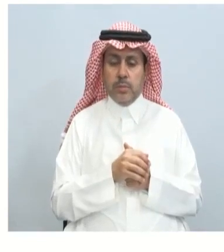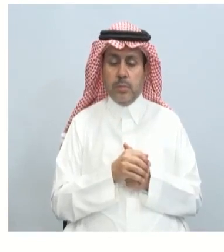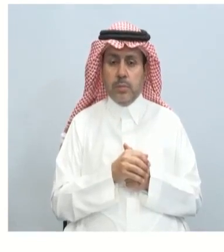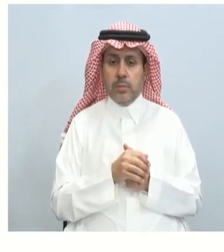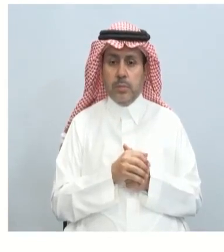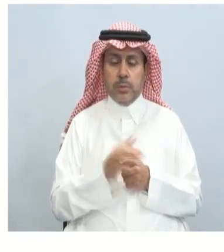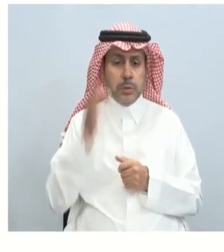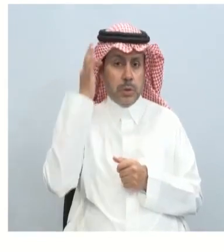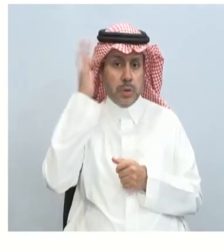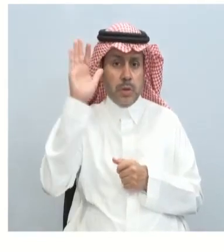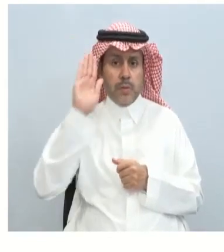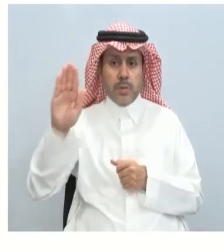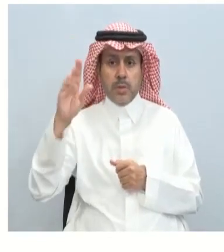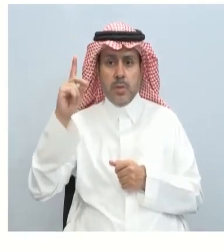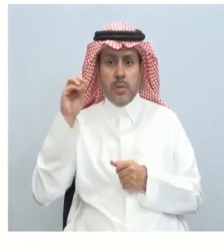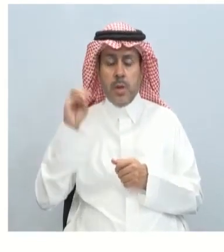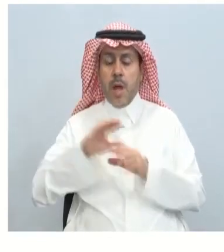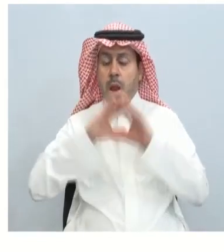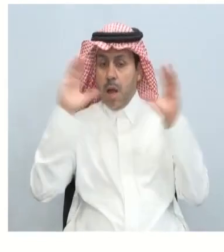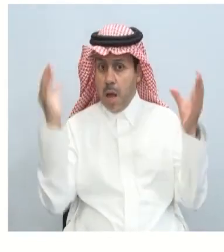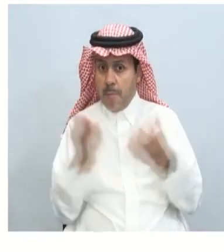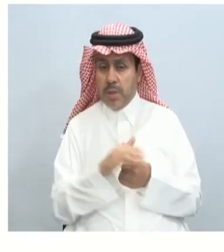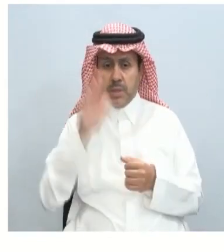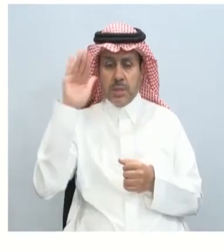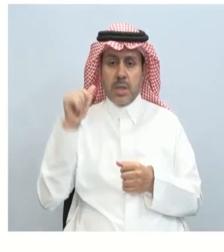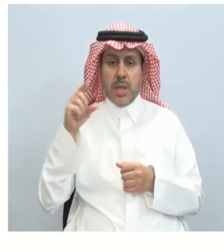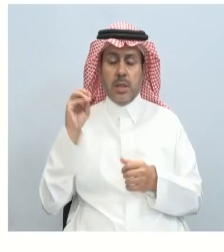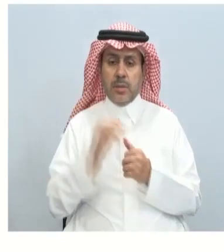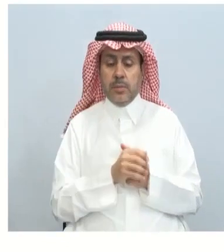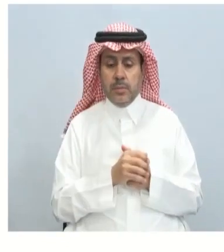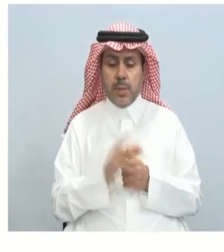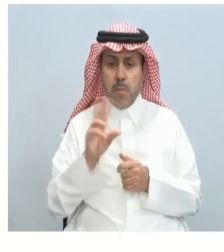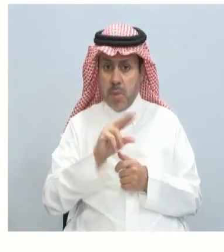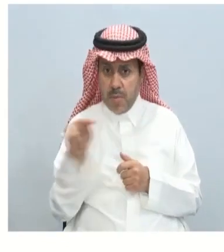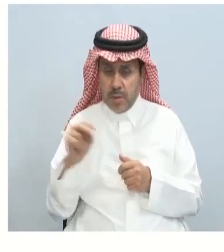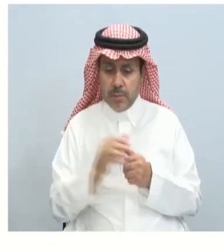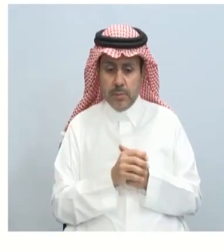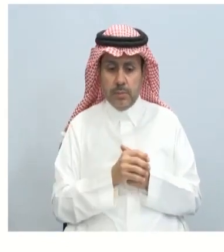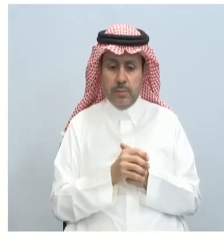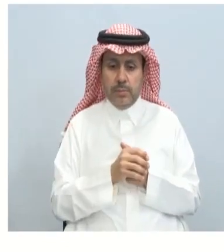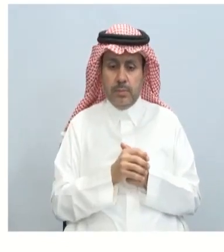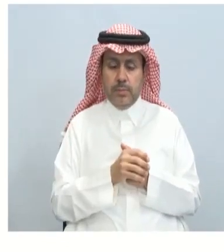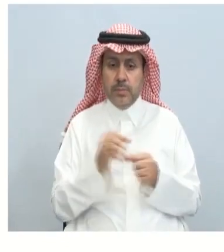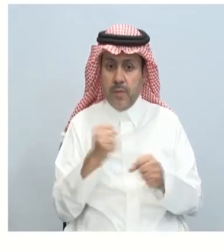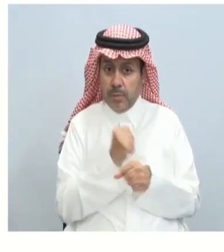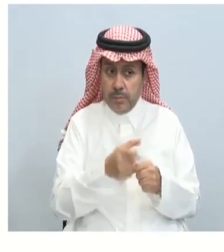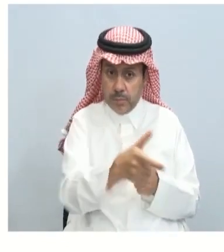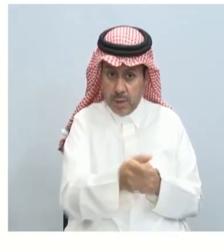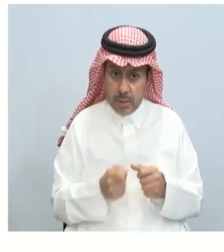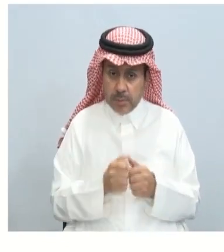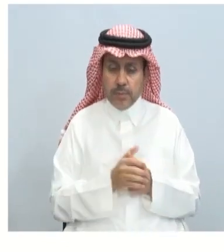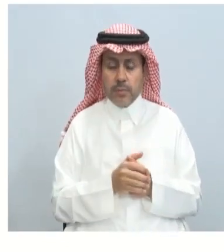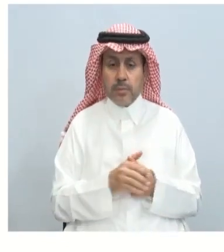تتصرف السلطه العامه باعتبارها ذات سياده من امثله ذلك في حال نزع ملكيه